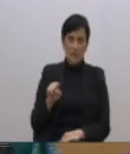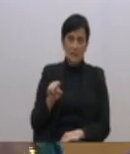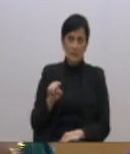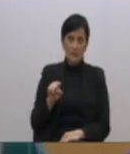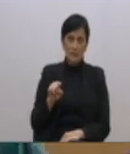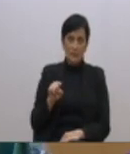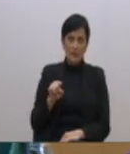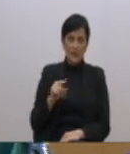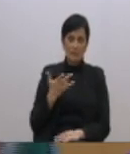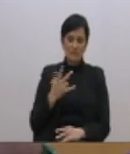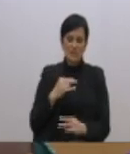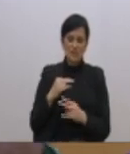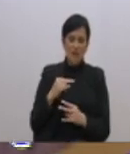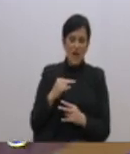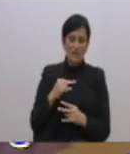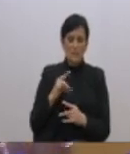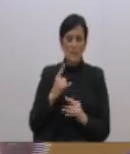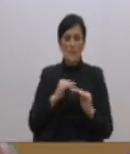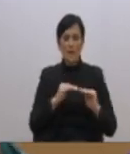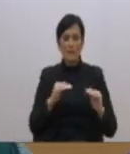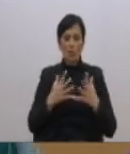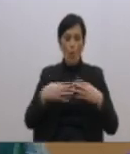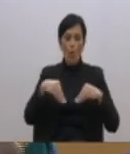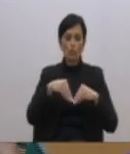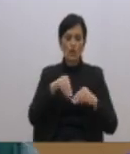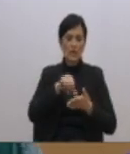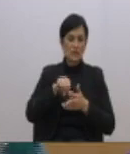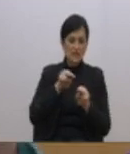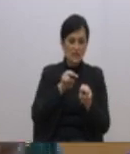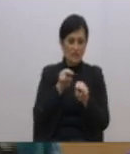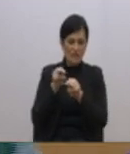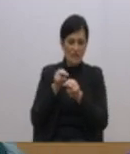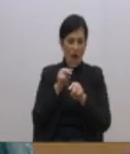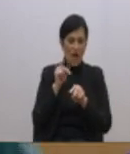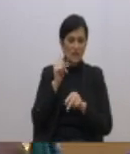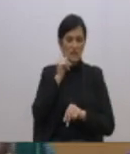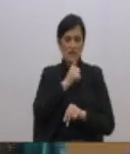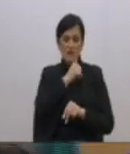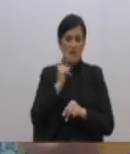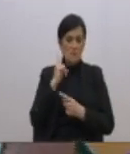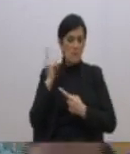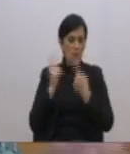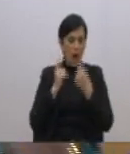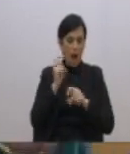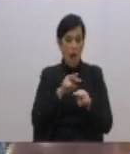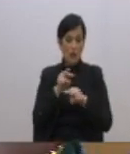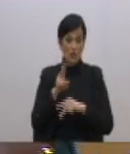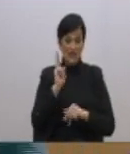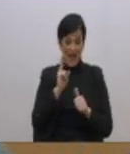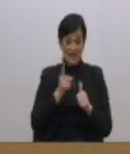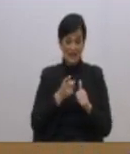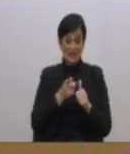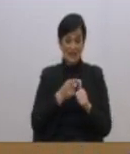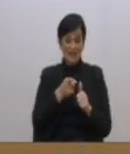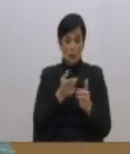რომელსაც შანტაჟით ბავშვებზე, ოჯახის წევრებზე თვალთვალი მიყურადება ფარული, ამის შემდეგ კანდიდატის სტატუსის მიღების